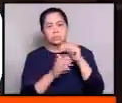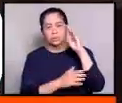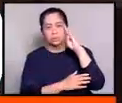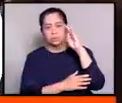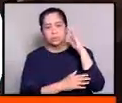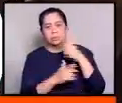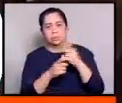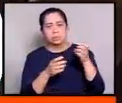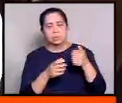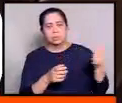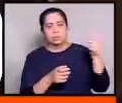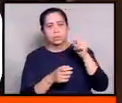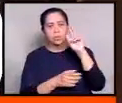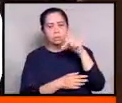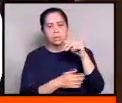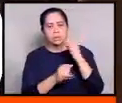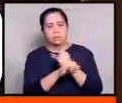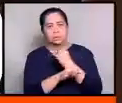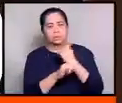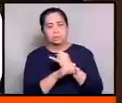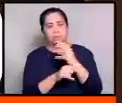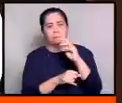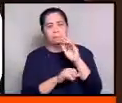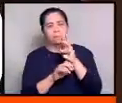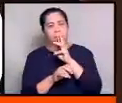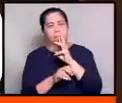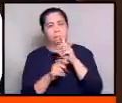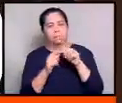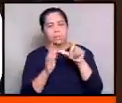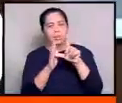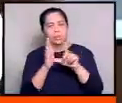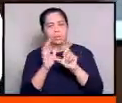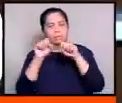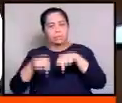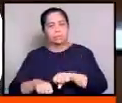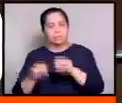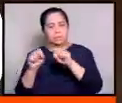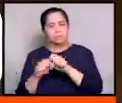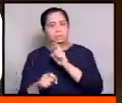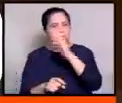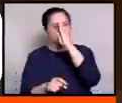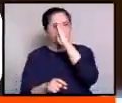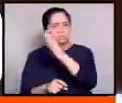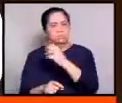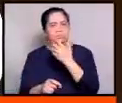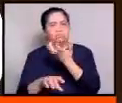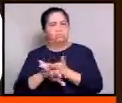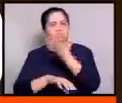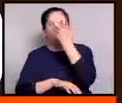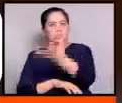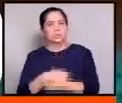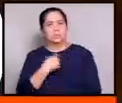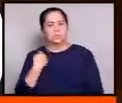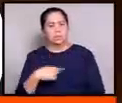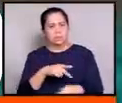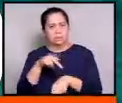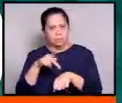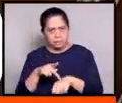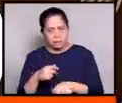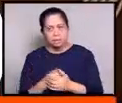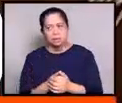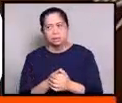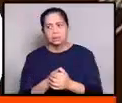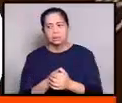Bakal, Executive Director ng UP Institute for Maritime Affairs of the Law of the Sea, tahasan itong panlilin lang ng China sa